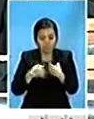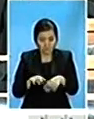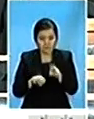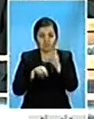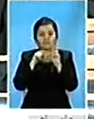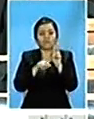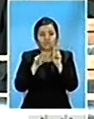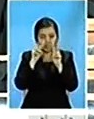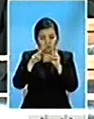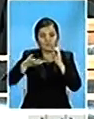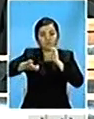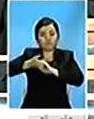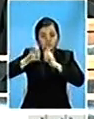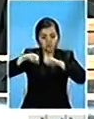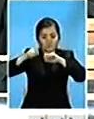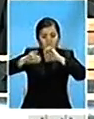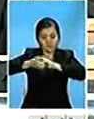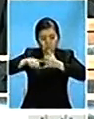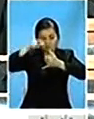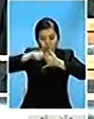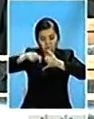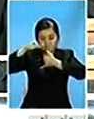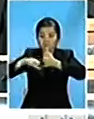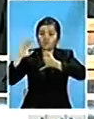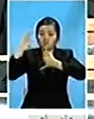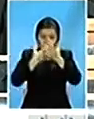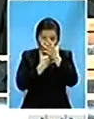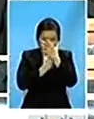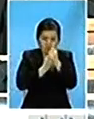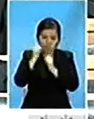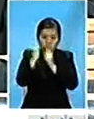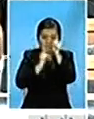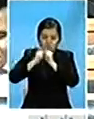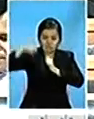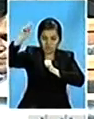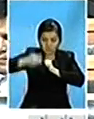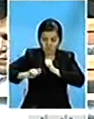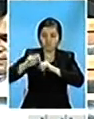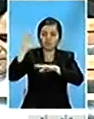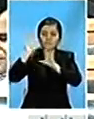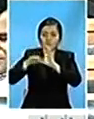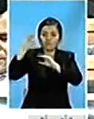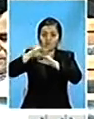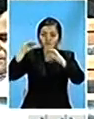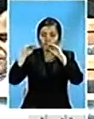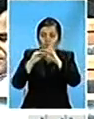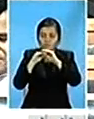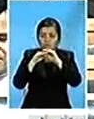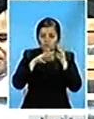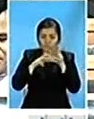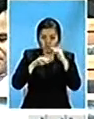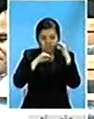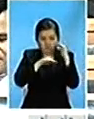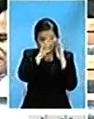2.2 กำหนดคุณสมบัติของเอกชนผู้สนใจที่จะเข้าร่วมโครงการไว้สูงเกินไปท